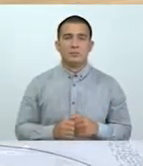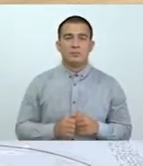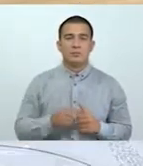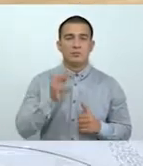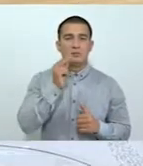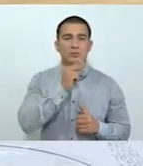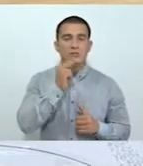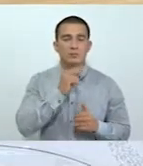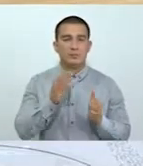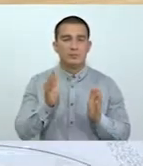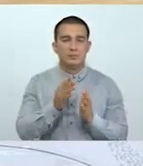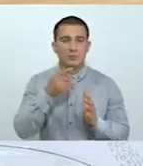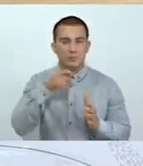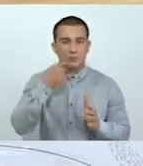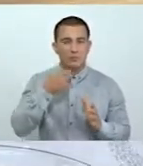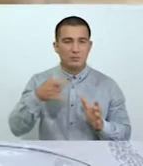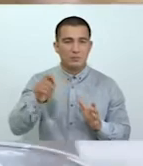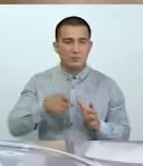Choy qoshiq uchida